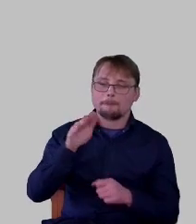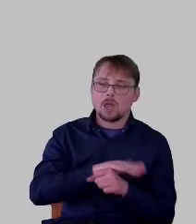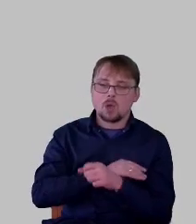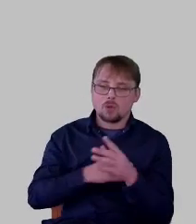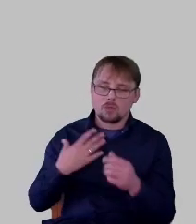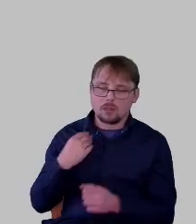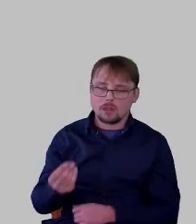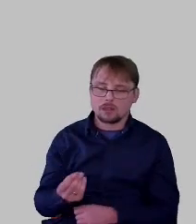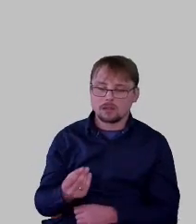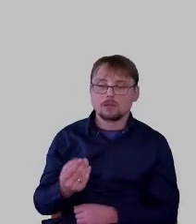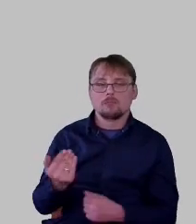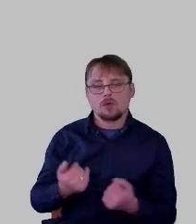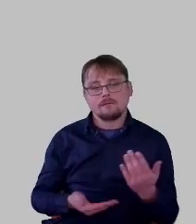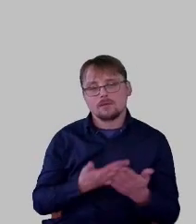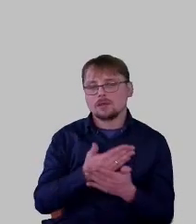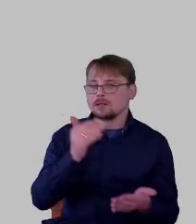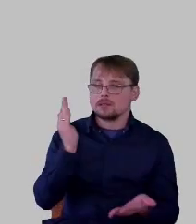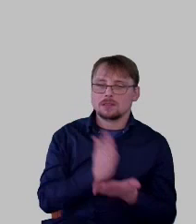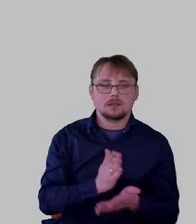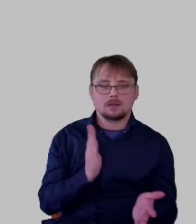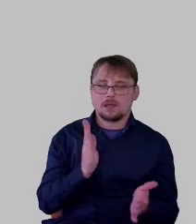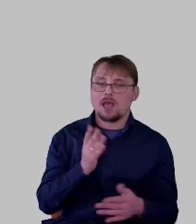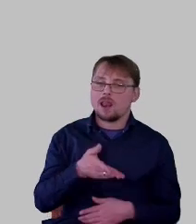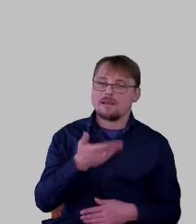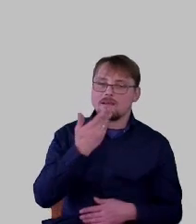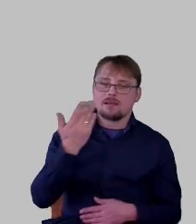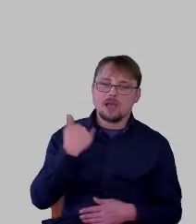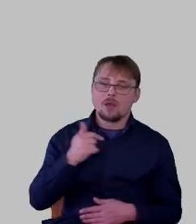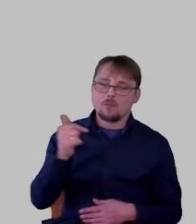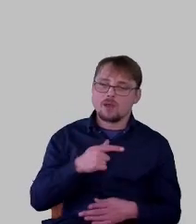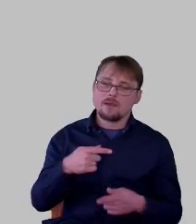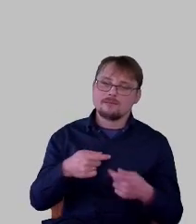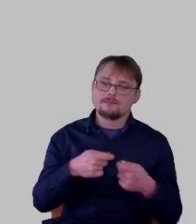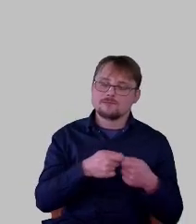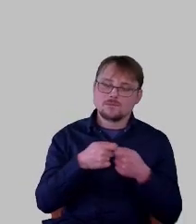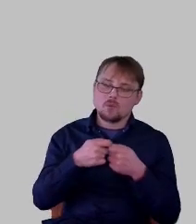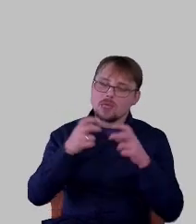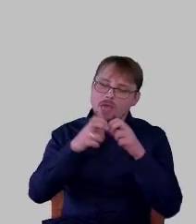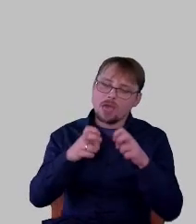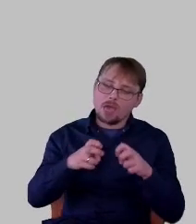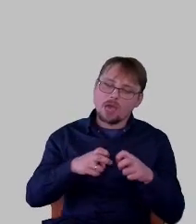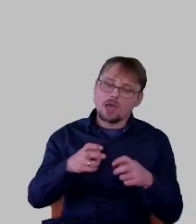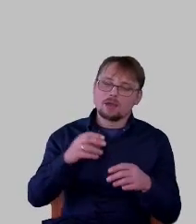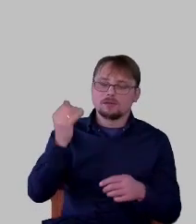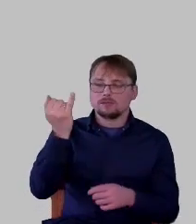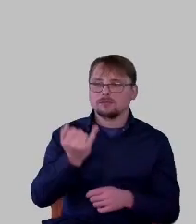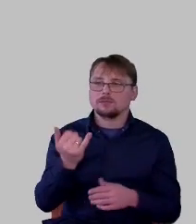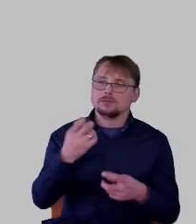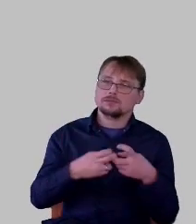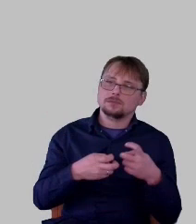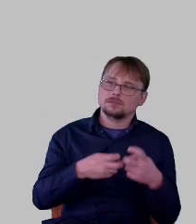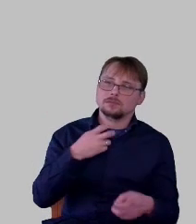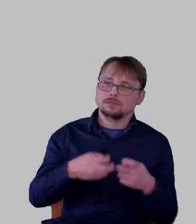prawa poprzedza obowiązkowa wspólna analiza funkcjonowania ucznia, problemów i